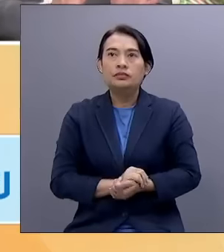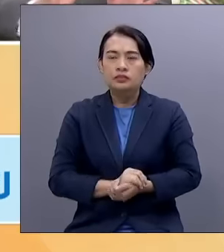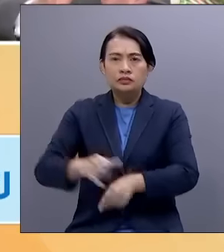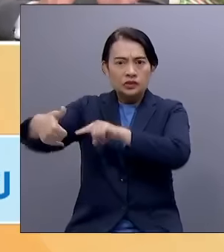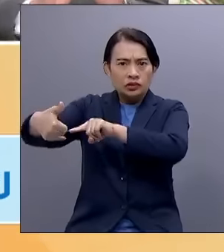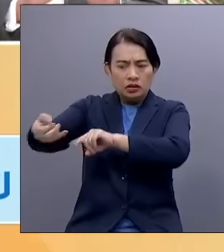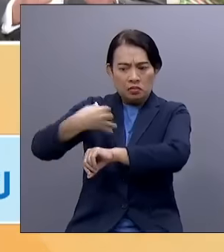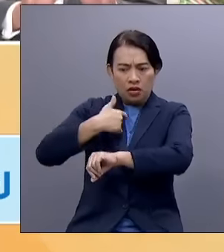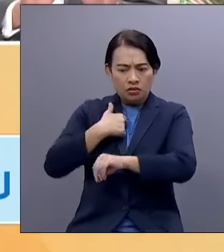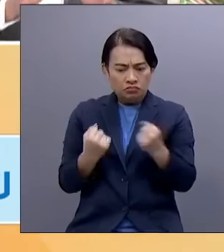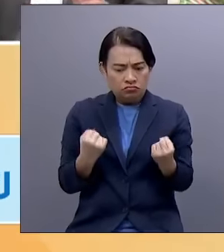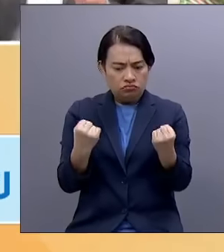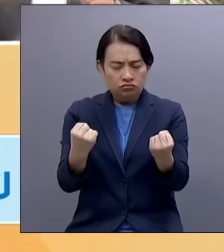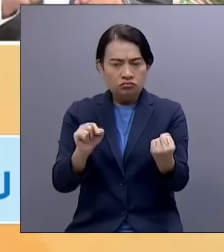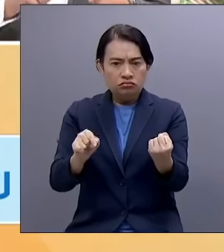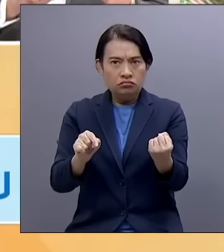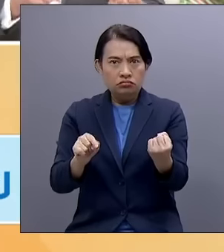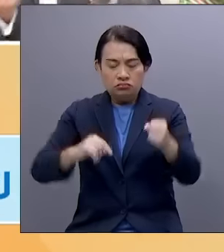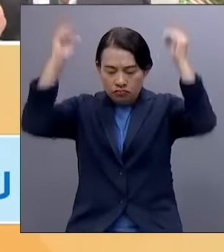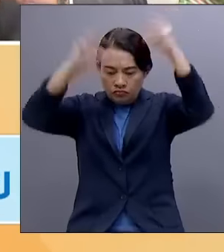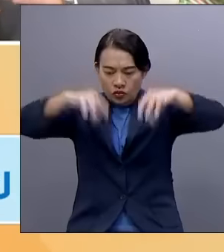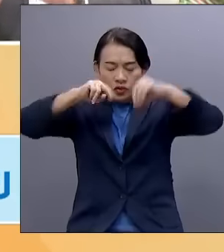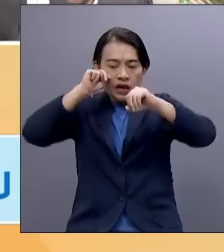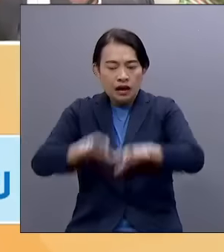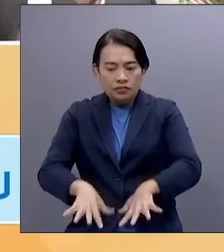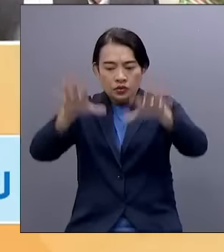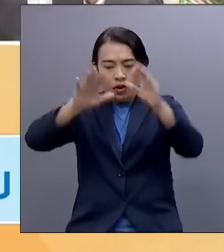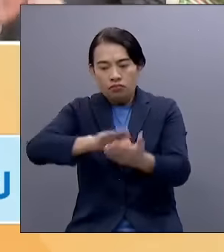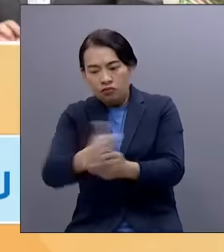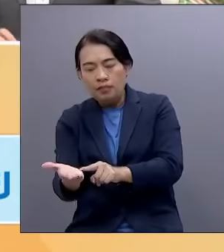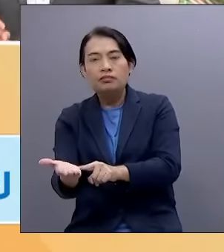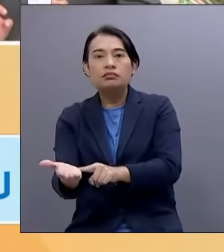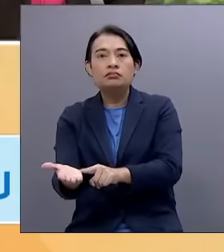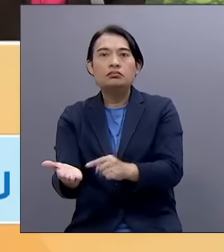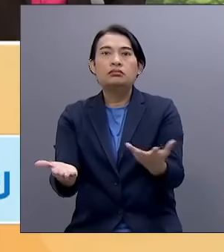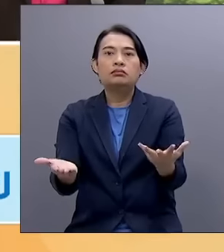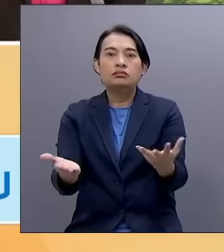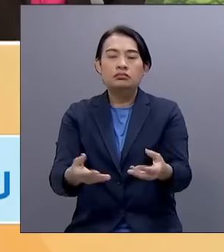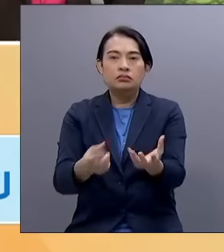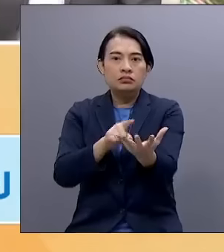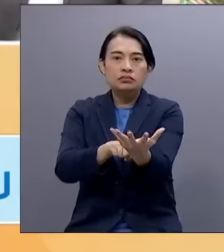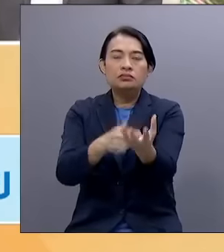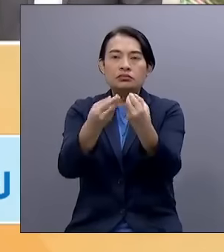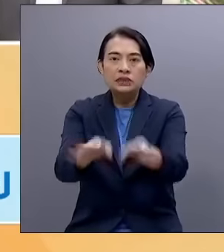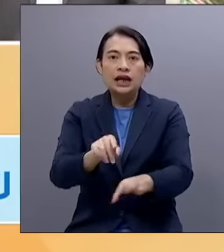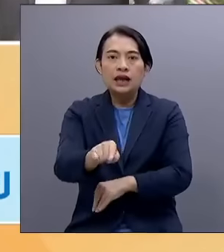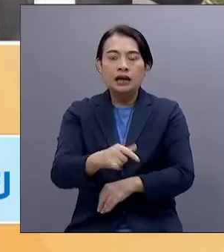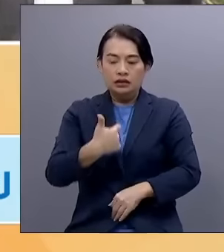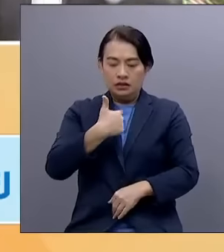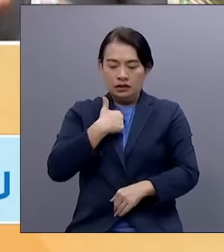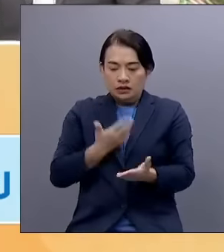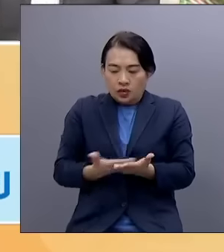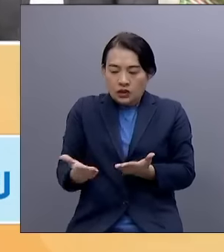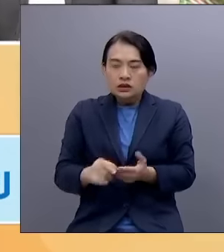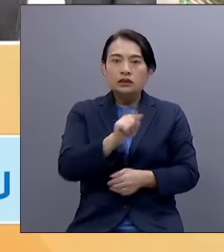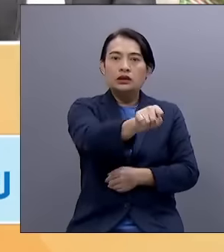บอกว่าเอ้ยเขาขับมาเนี่ยเป็นเหตุสูดวิสัยเลยอยู่ๆฝนตกน้ำท่วมปึ้งรถล้มกระทันหันอแล้วยังไงเออระหว่างคนซื้อกับคน